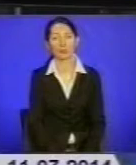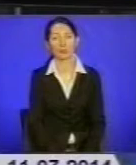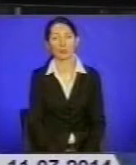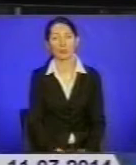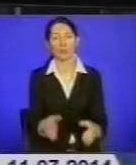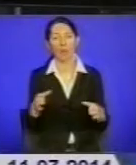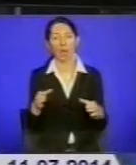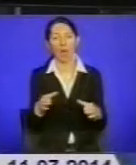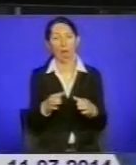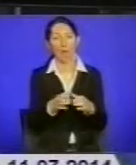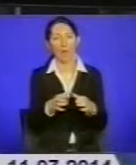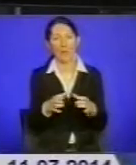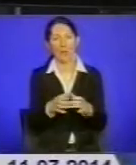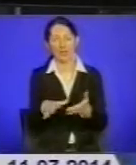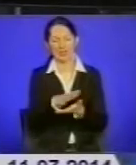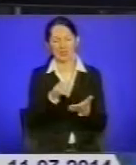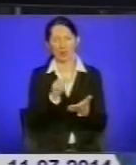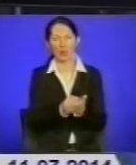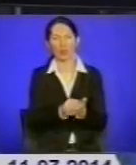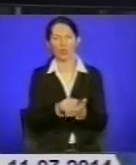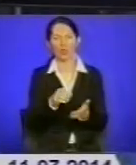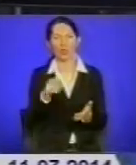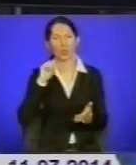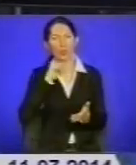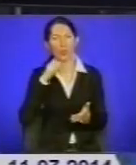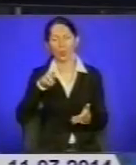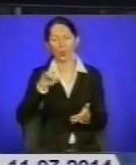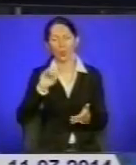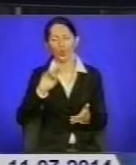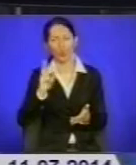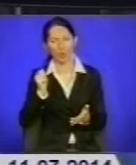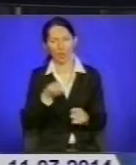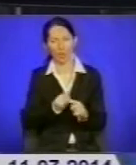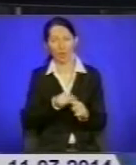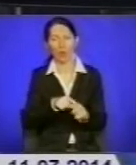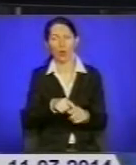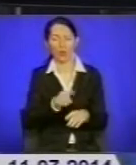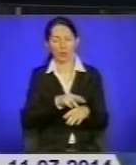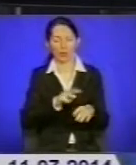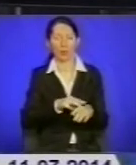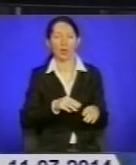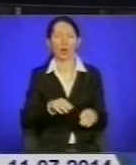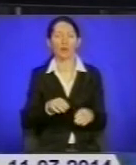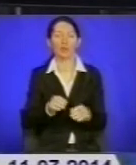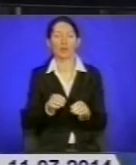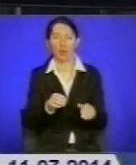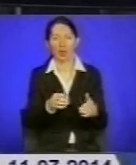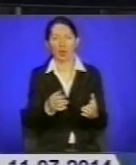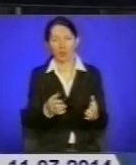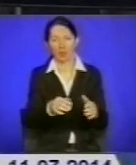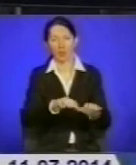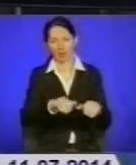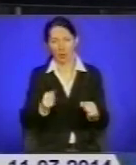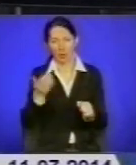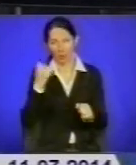Партію зіпсованої тушонки, яку правоохоронці вилучили ще минулого року, віддали на харчування службових міліцейських собак.